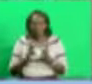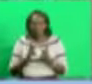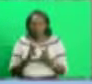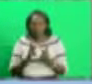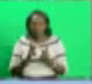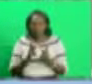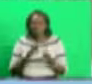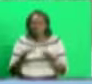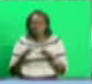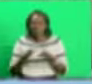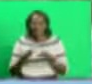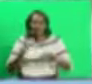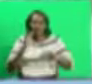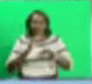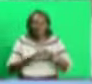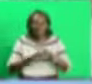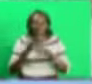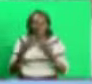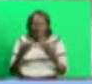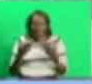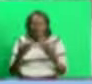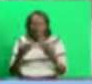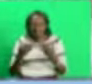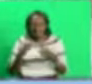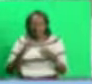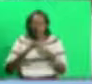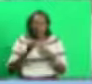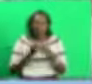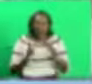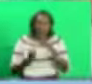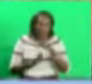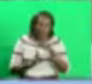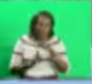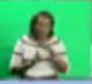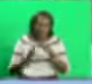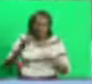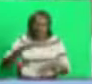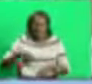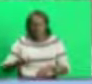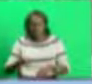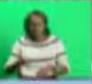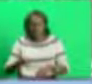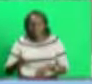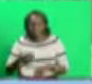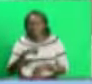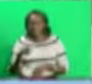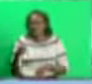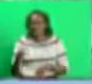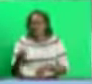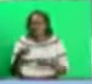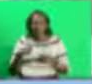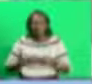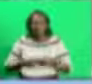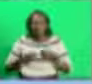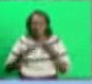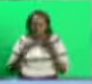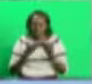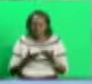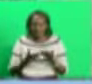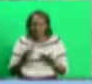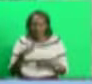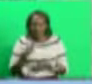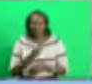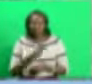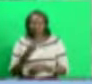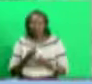hii, either ni ministries of church, religious and whatever, mimi nimejitoa tu kuudaga kitu as a present.